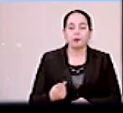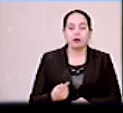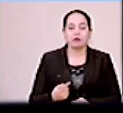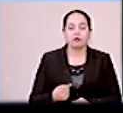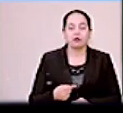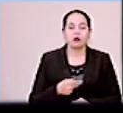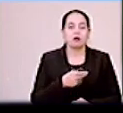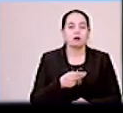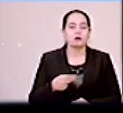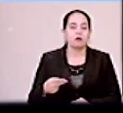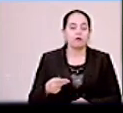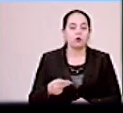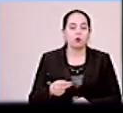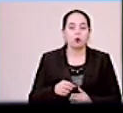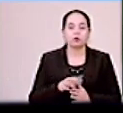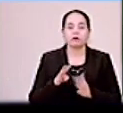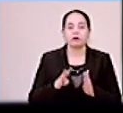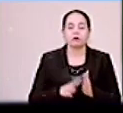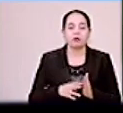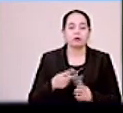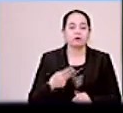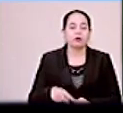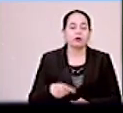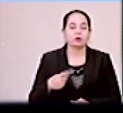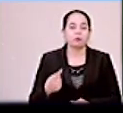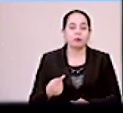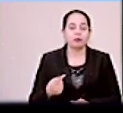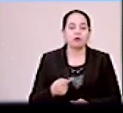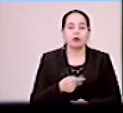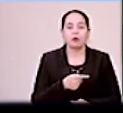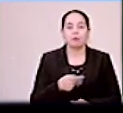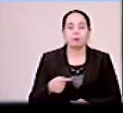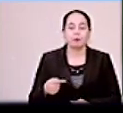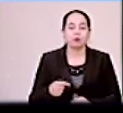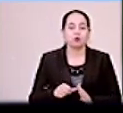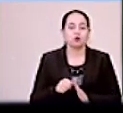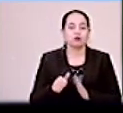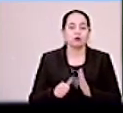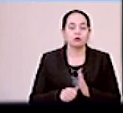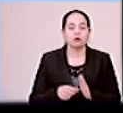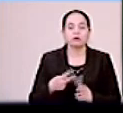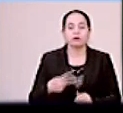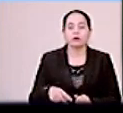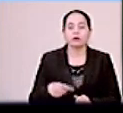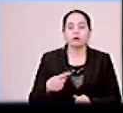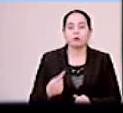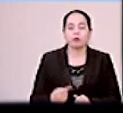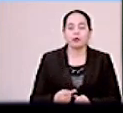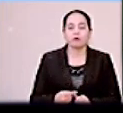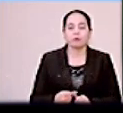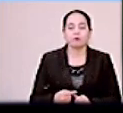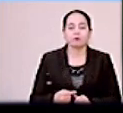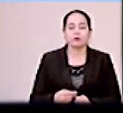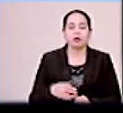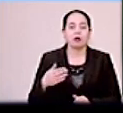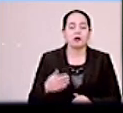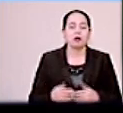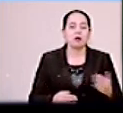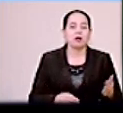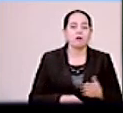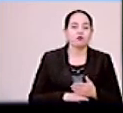21 равно 19 21 минус 16 21. Левую